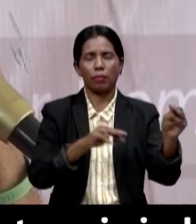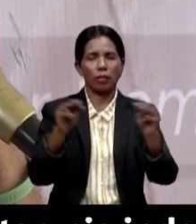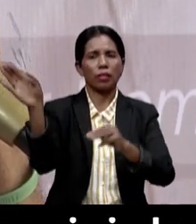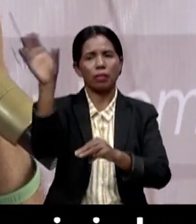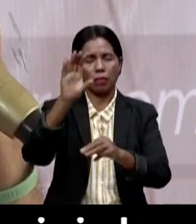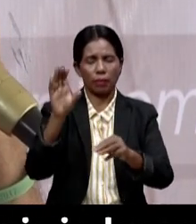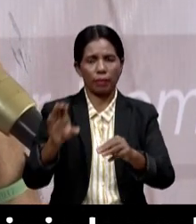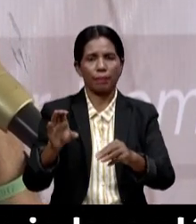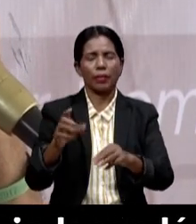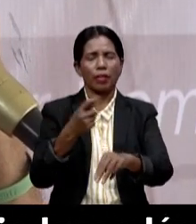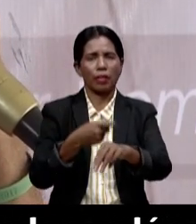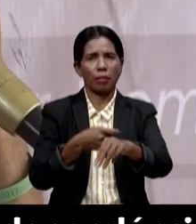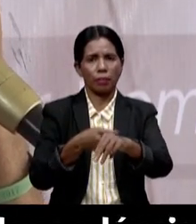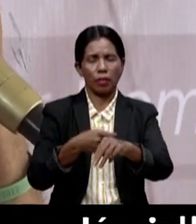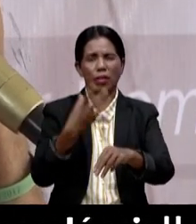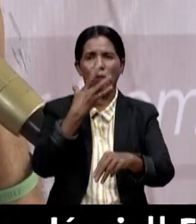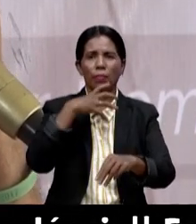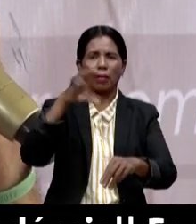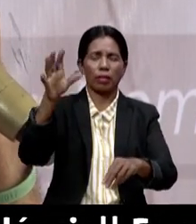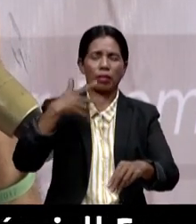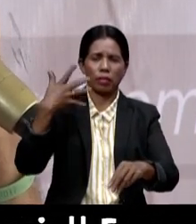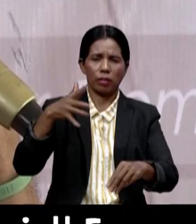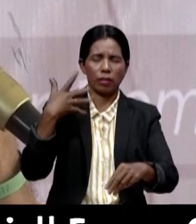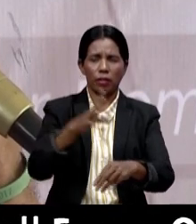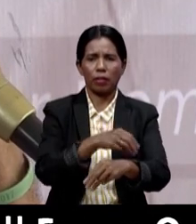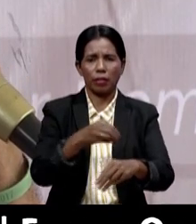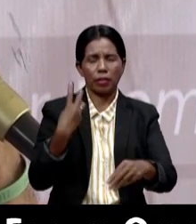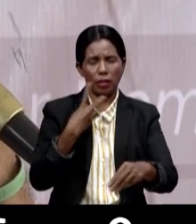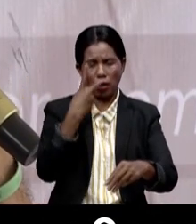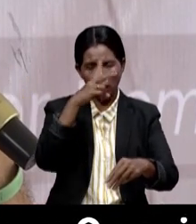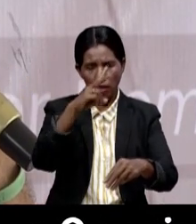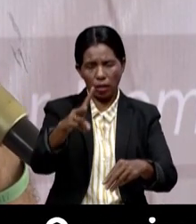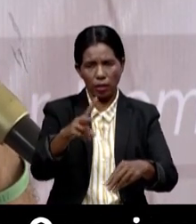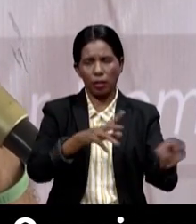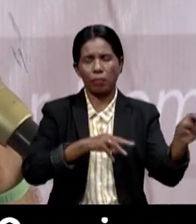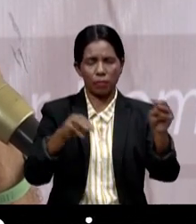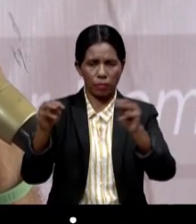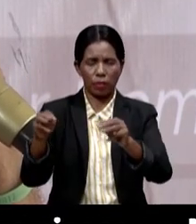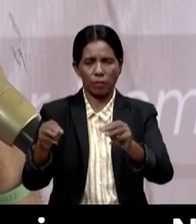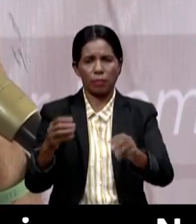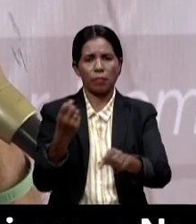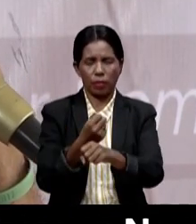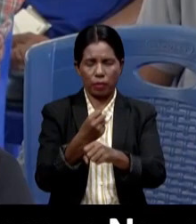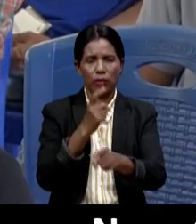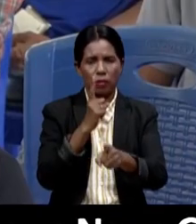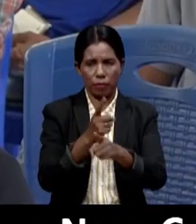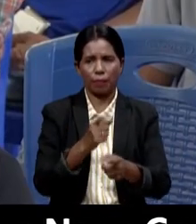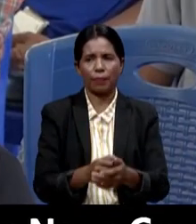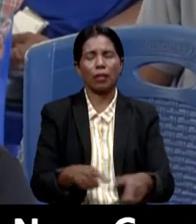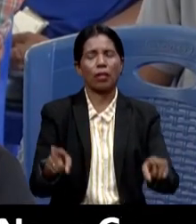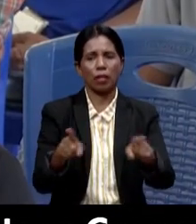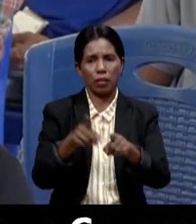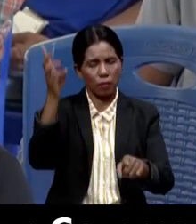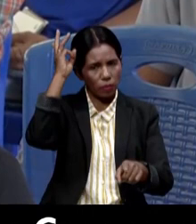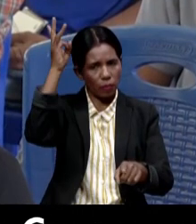dia. Ho klima ne be manas la dia kat ia altera sa ir ne makas tep terus ke moni nane. Ir ne mo sai